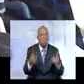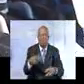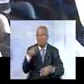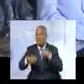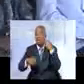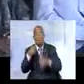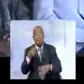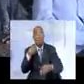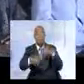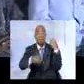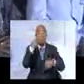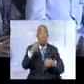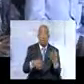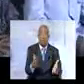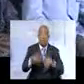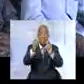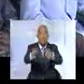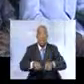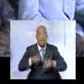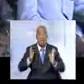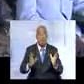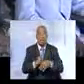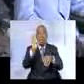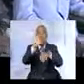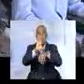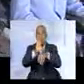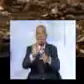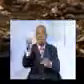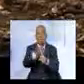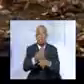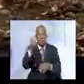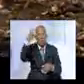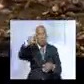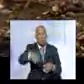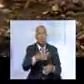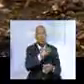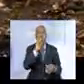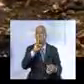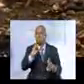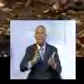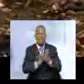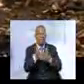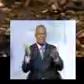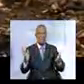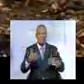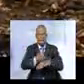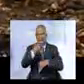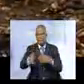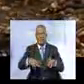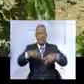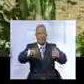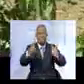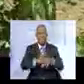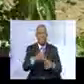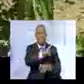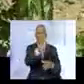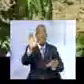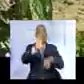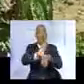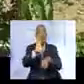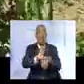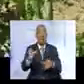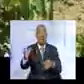des planteurs de café et de cacao afin que ceux-ci sortent définitivement de la pauvreté et puissent aspirer à un mieux-être